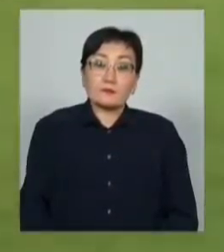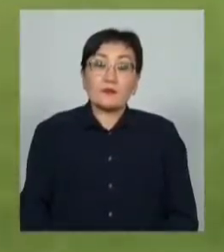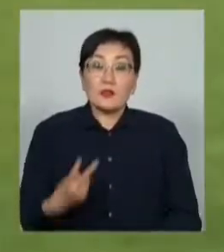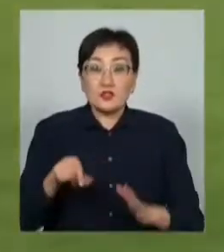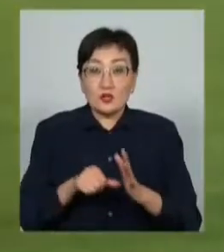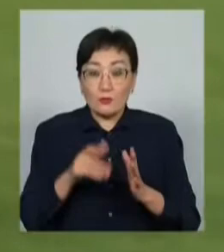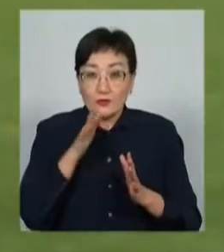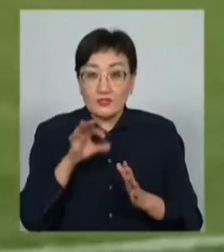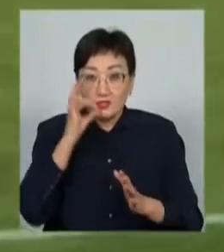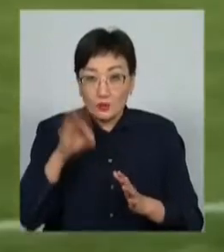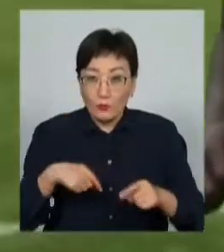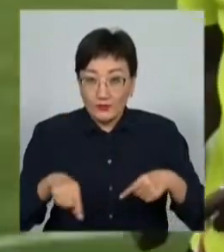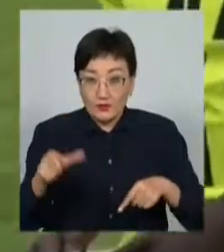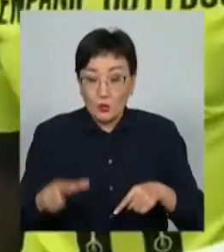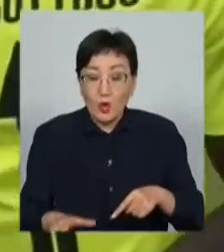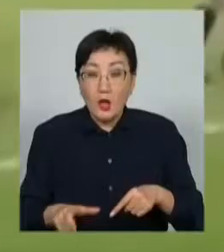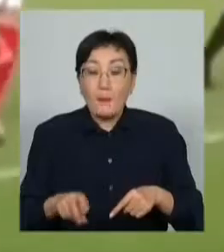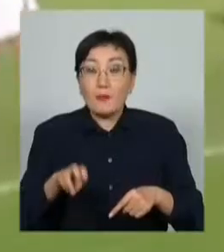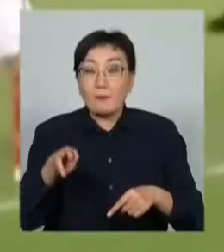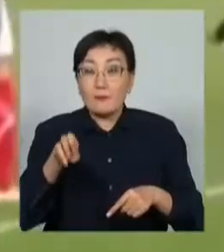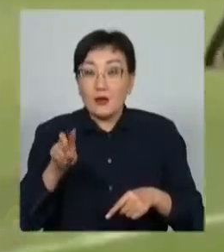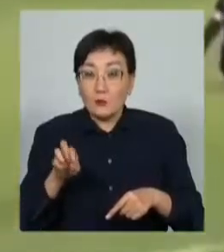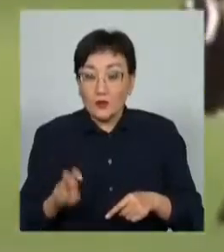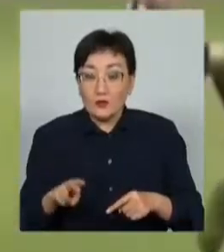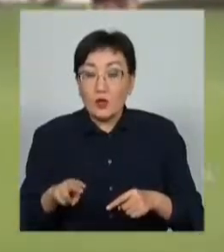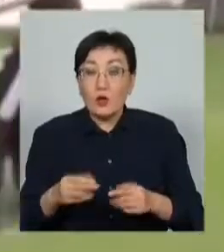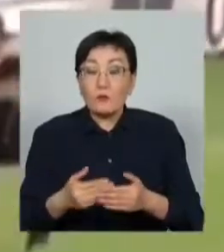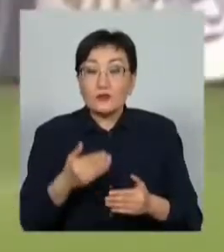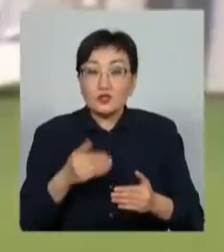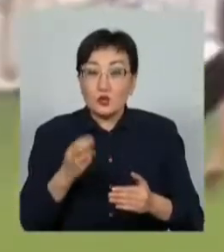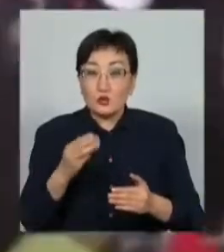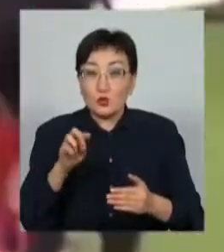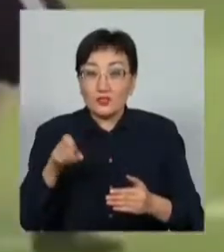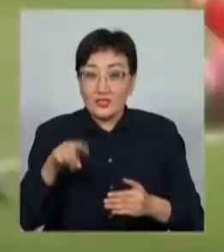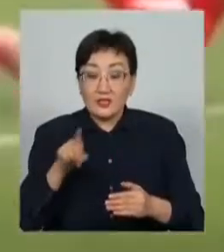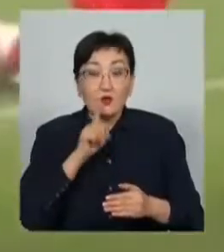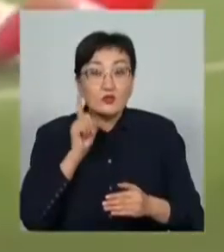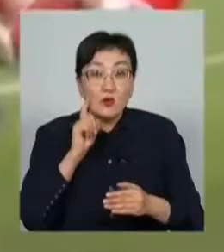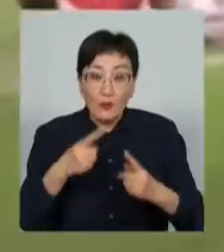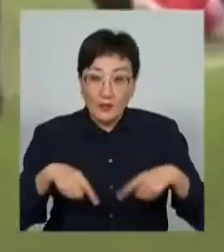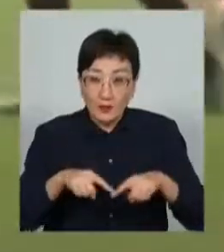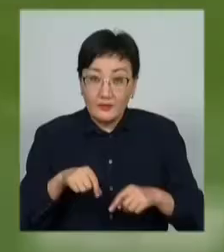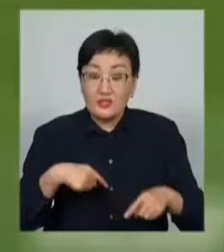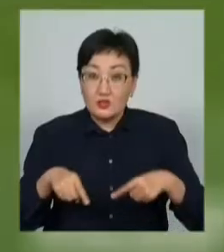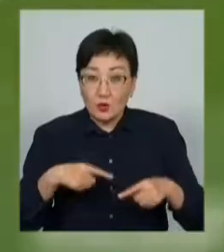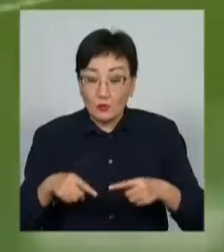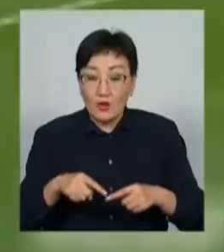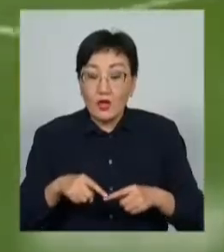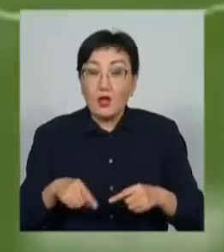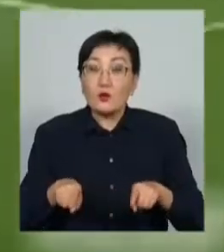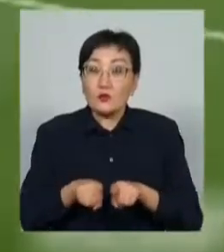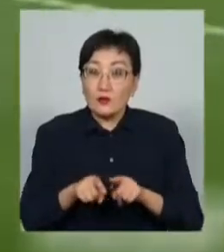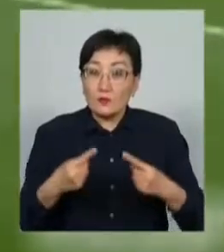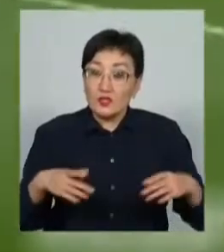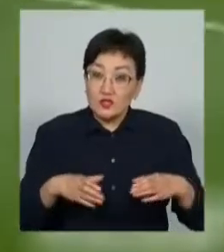26 жастағы неміс футболшысы Штрелли Мамба Падерборн клубынан бұрын Штутгарт жастар командасында ойнады. Сондай-ақ энергия сапында өнер